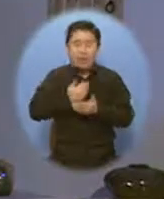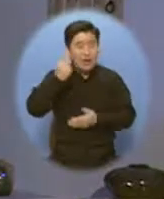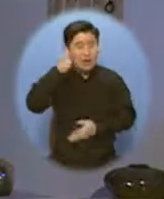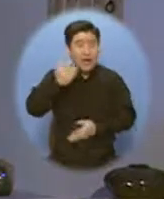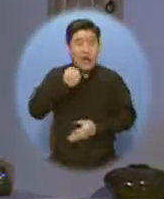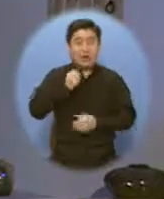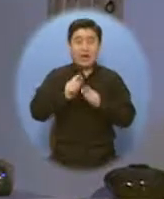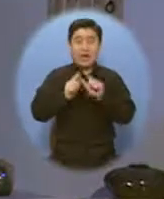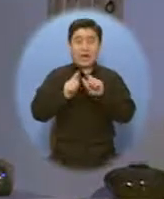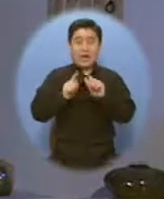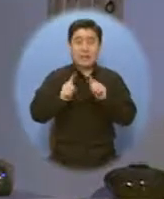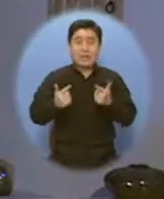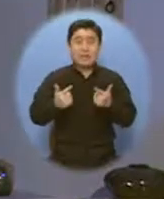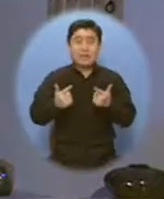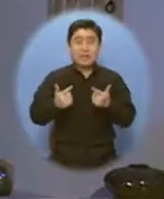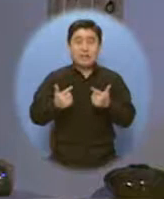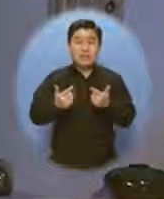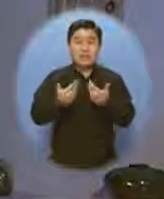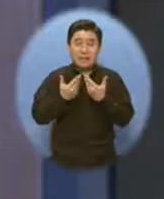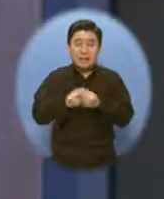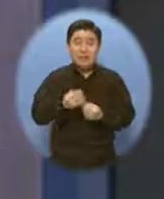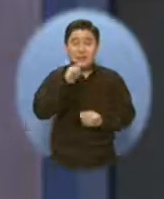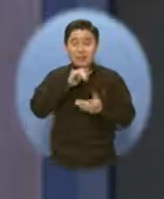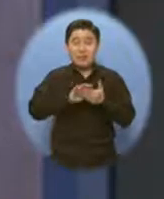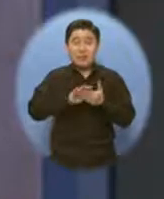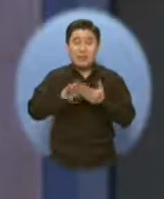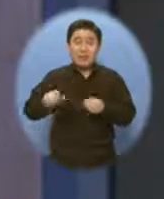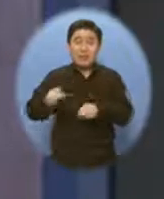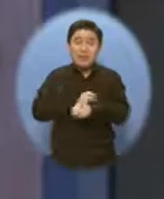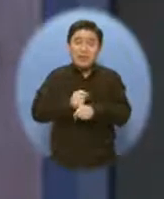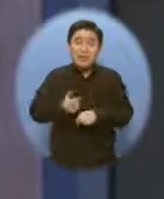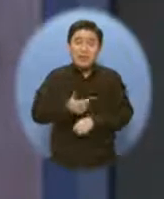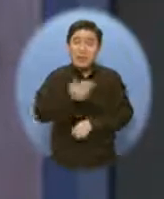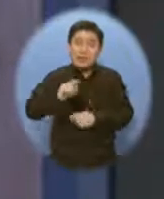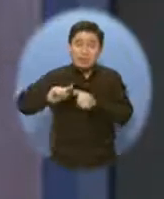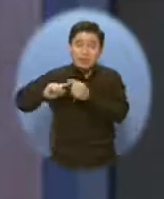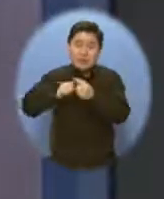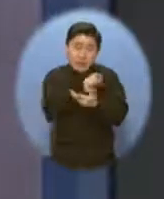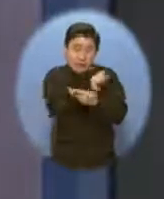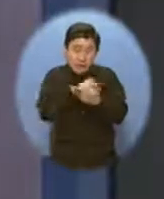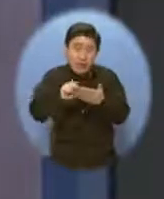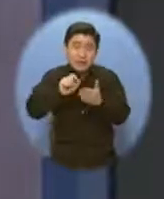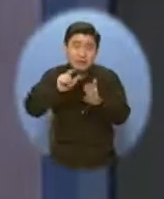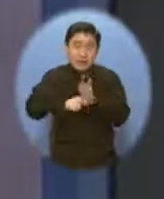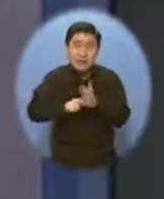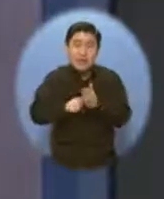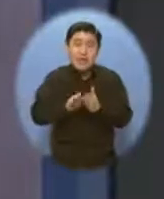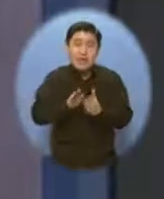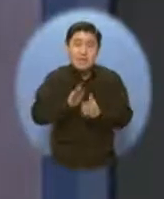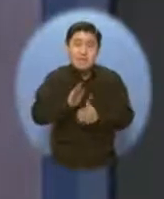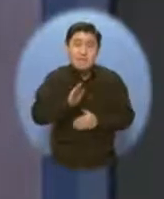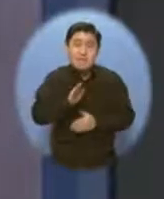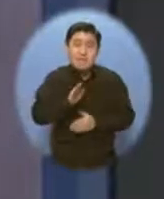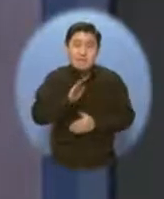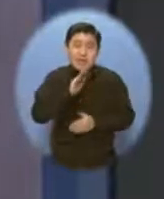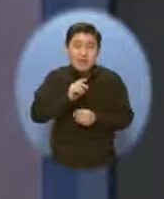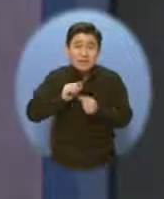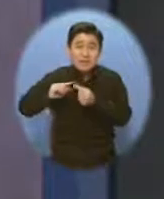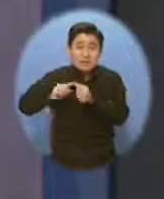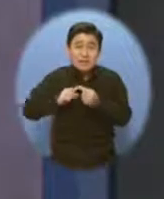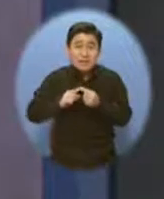않는 이러한 대단이 있습니다. 특히 여러분들 글을 쓰실 때 맞춤법